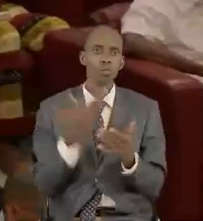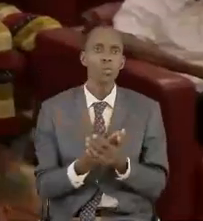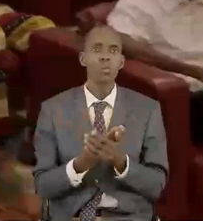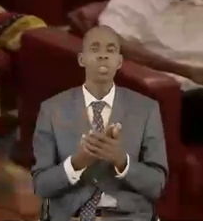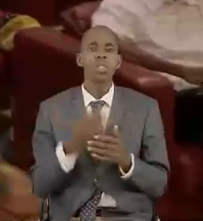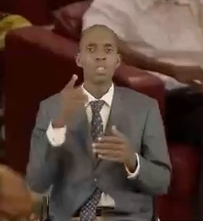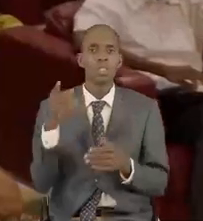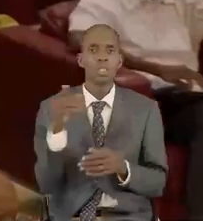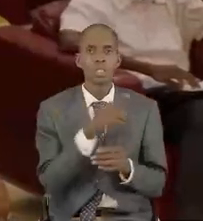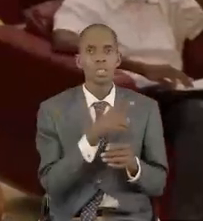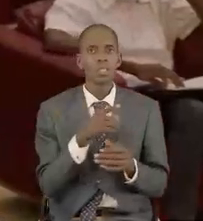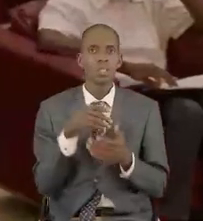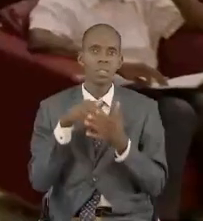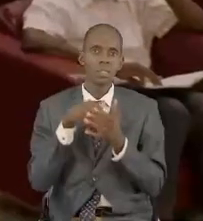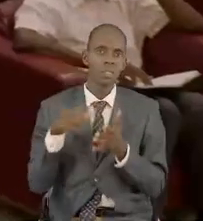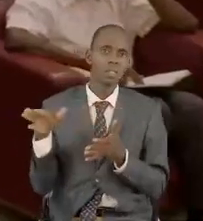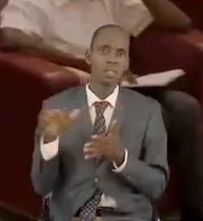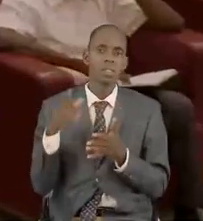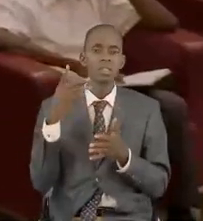encore vous anéantissez